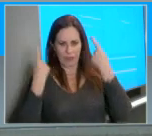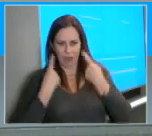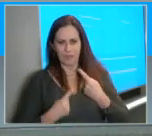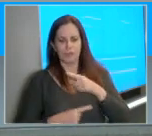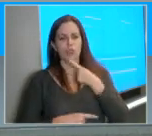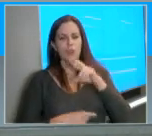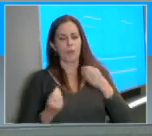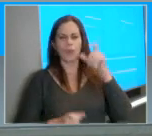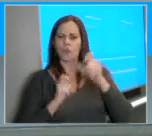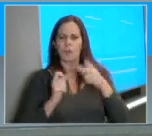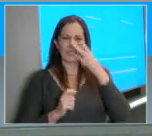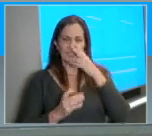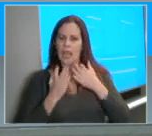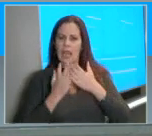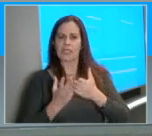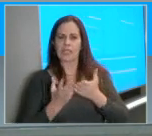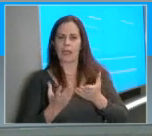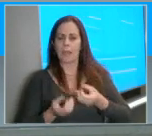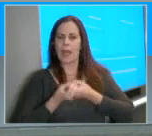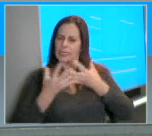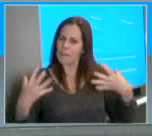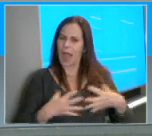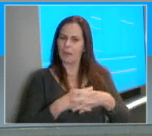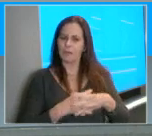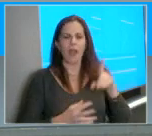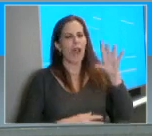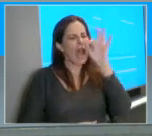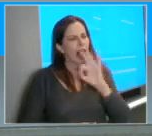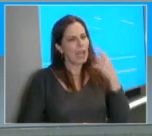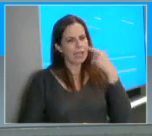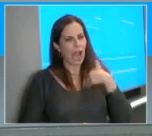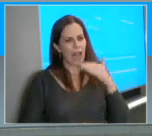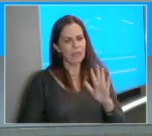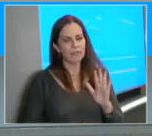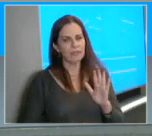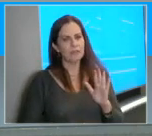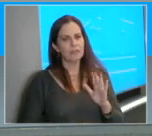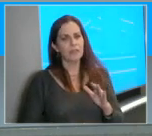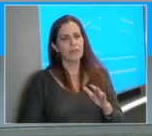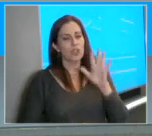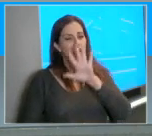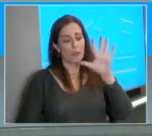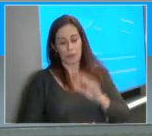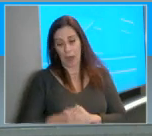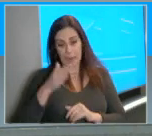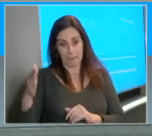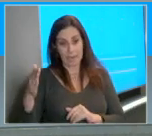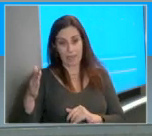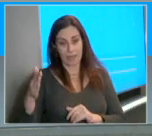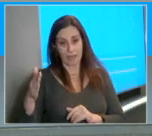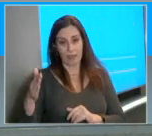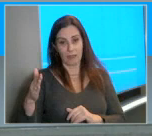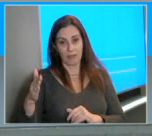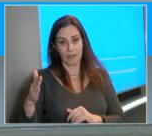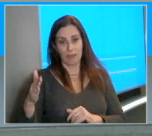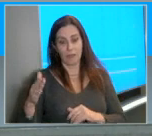יש הרבה מאוד אנשים שמנסים לסייע במסרים מאחדים, ועדיין נדמה שגוש ה-55